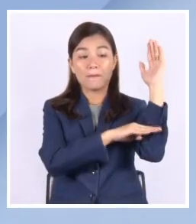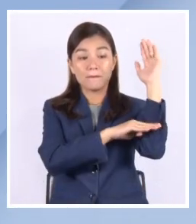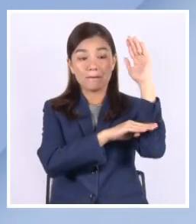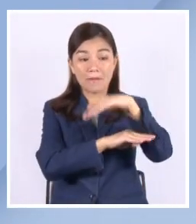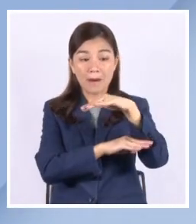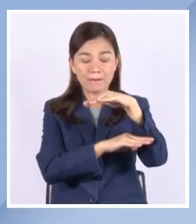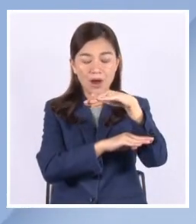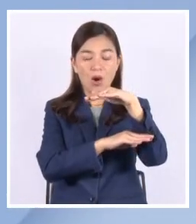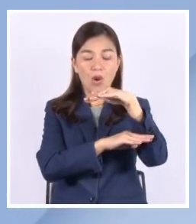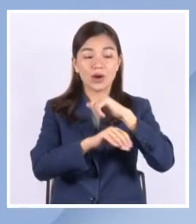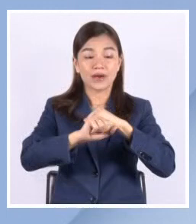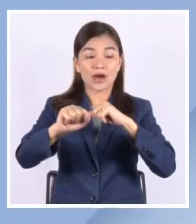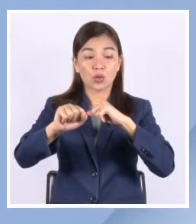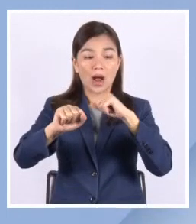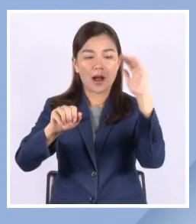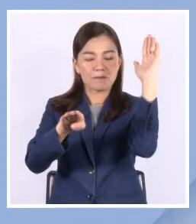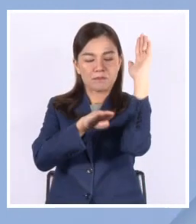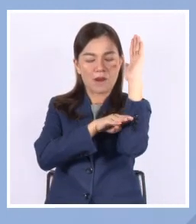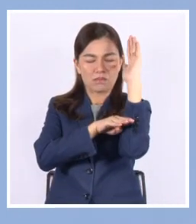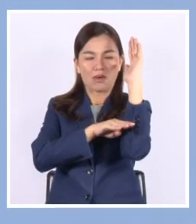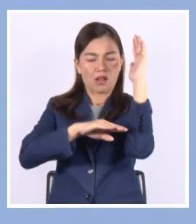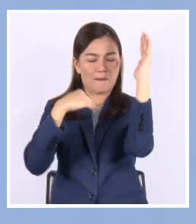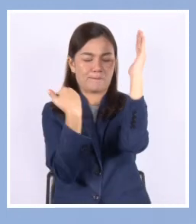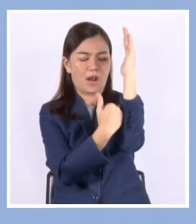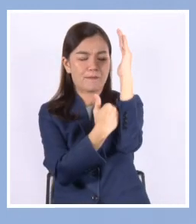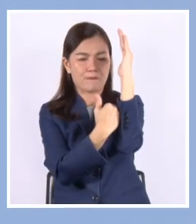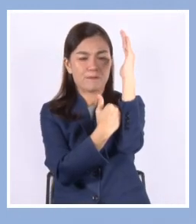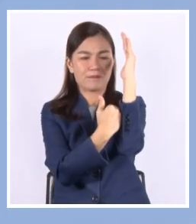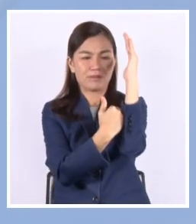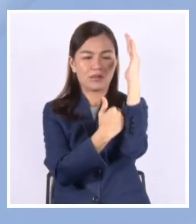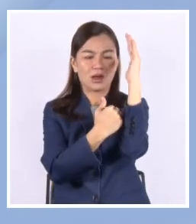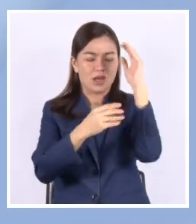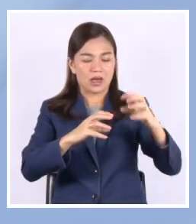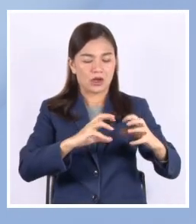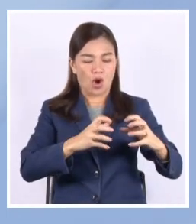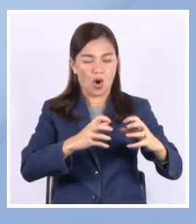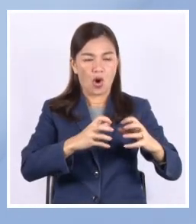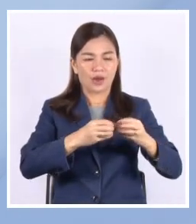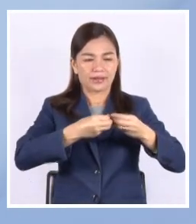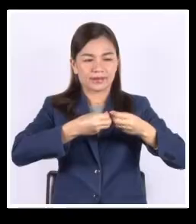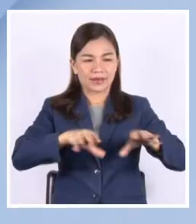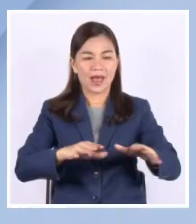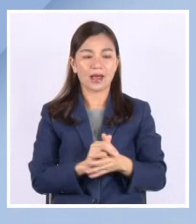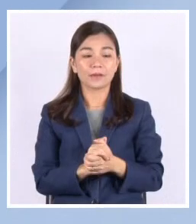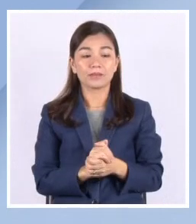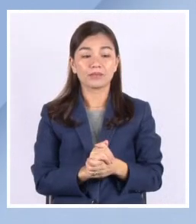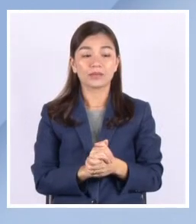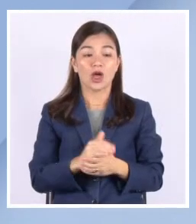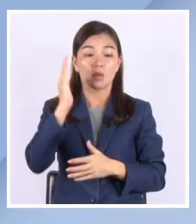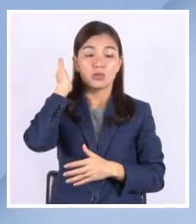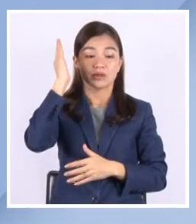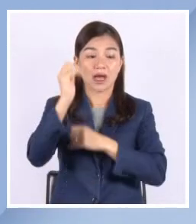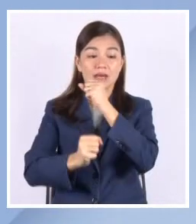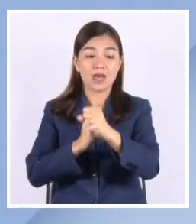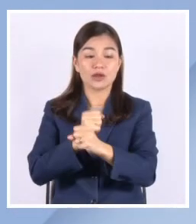ประตูด้านขวาเนี่ยเปิดเห็นโครงข้างในเลยนะคะแล้วก็ล้อหน้าขวาเนี่ยแตกยางแตกมีผู้บาดเจ็บทราบชื่อนายณวินยาศรีอายุ45ปีบาดเ